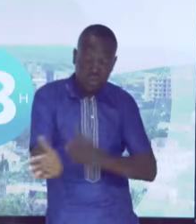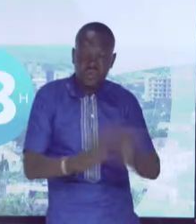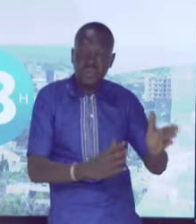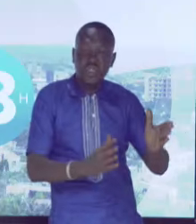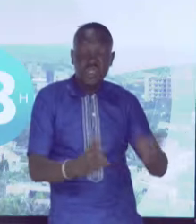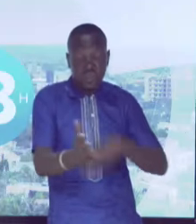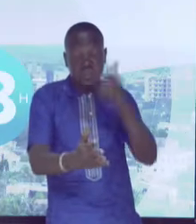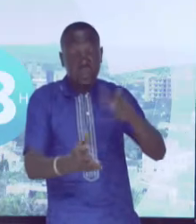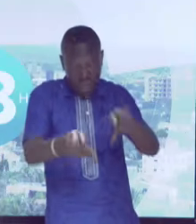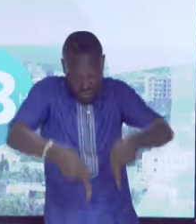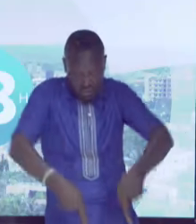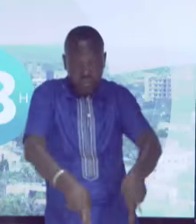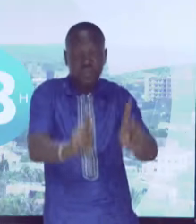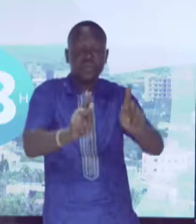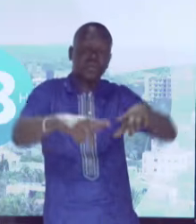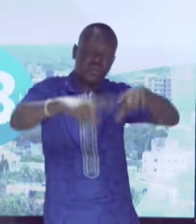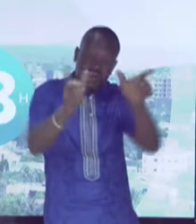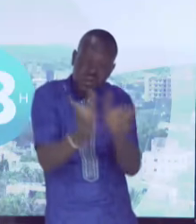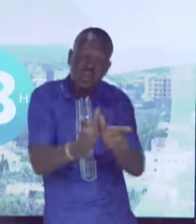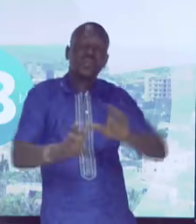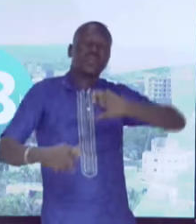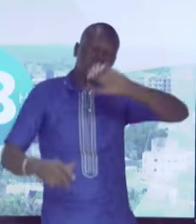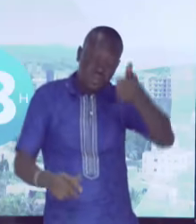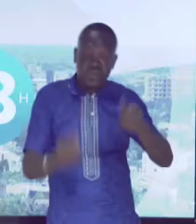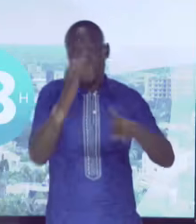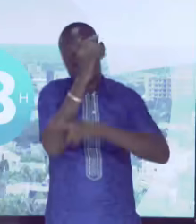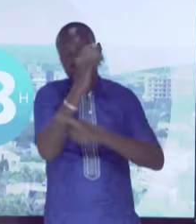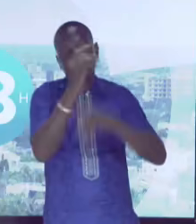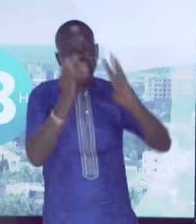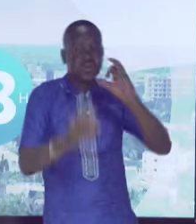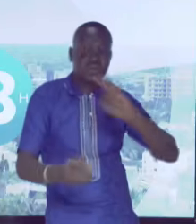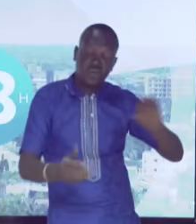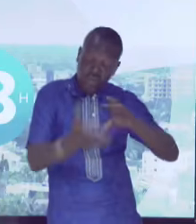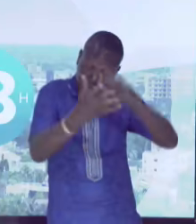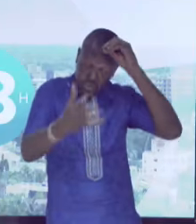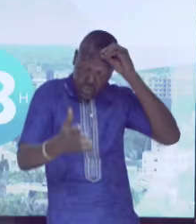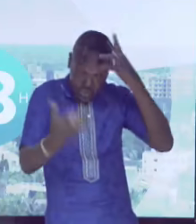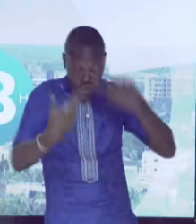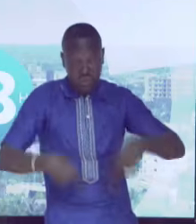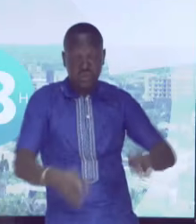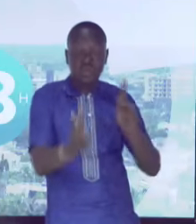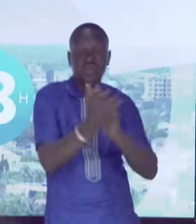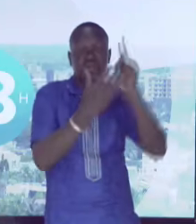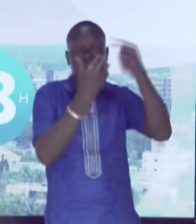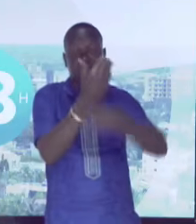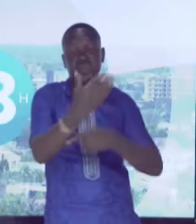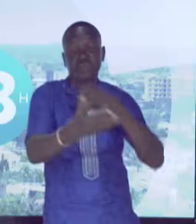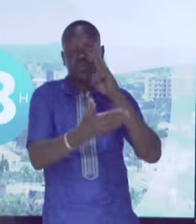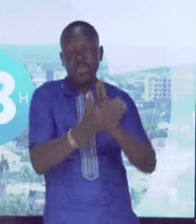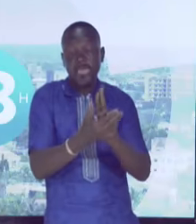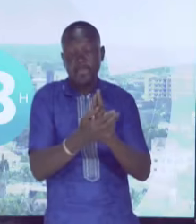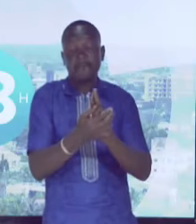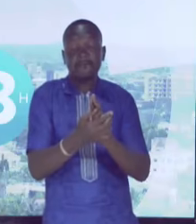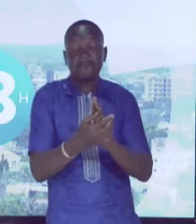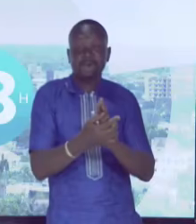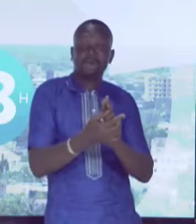500 pistes rurales dans 10 régions du Burkina et plusieurs études routières en projet. Sonia Kokti.